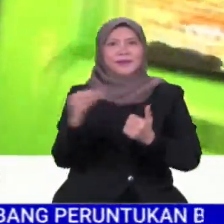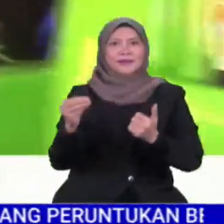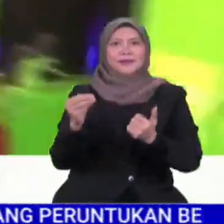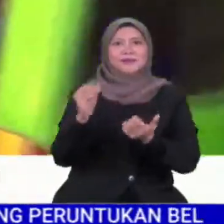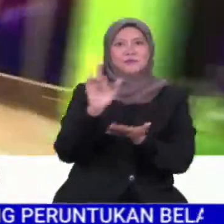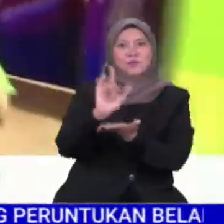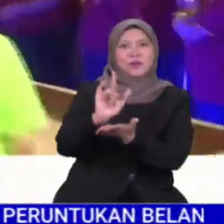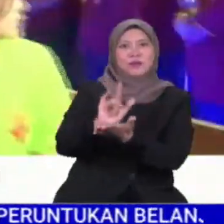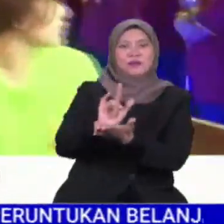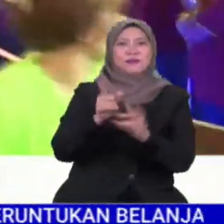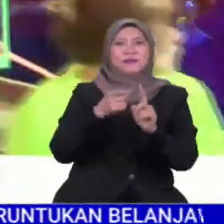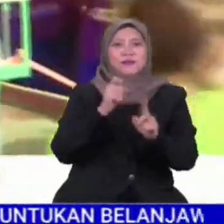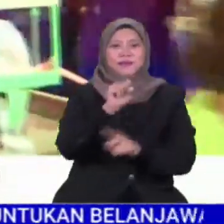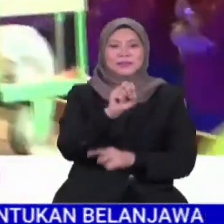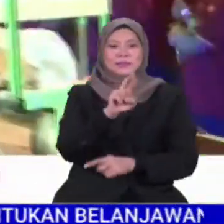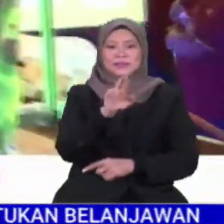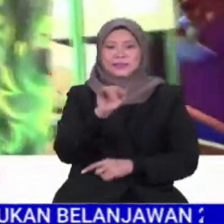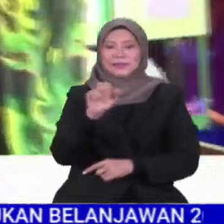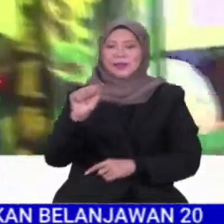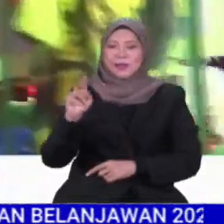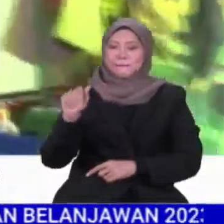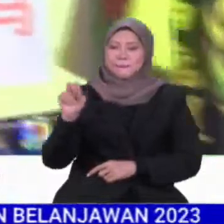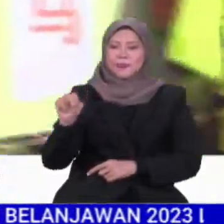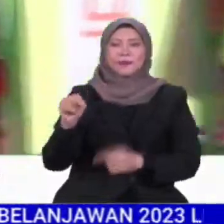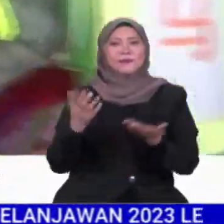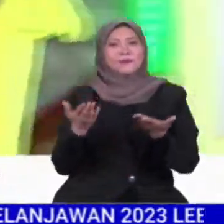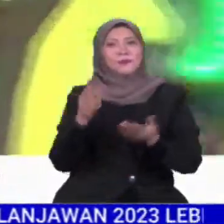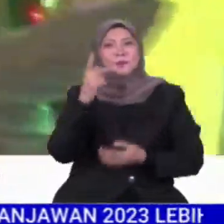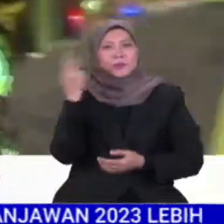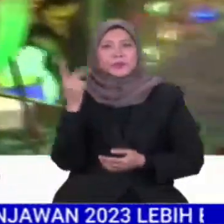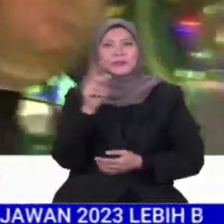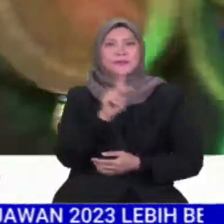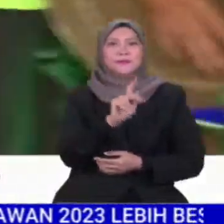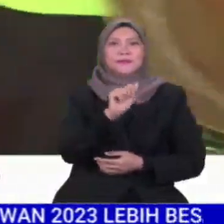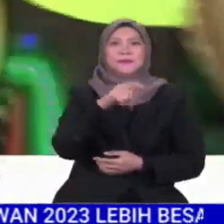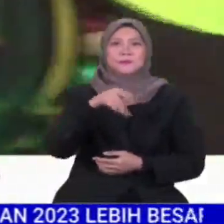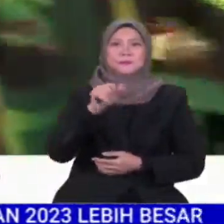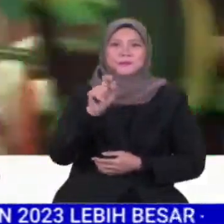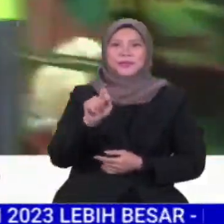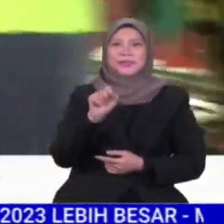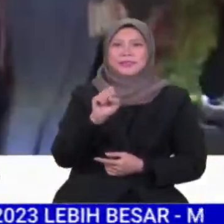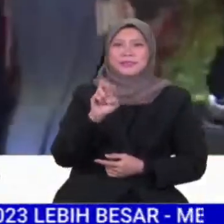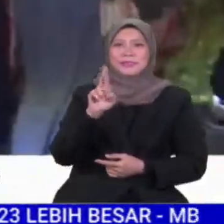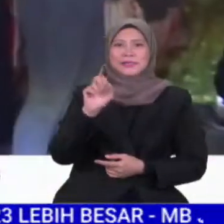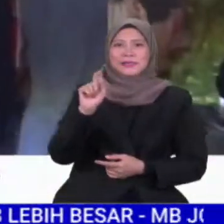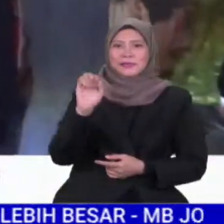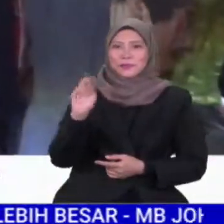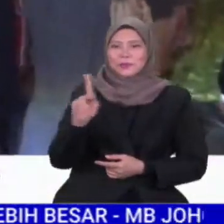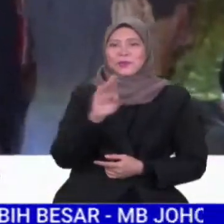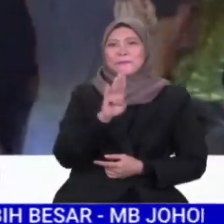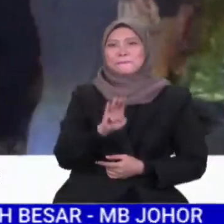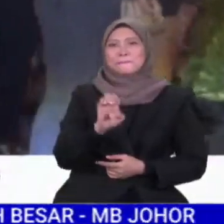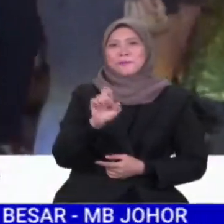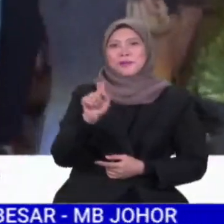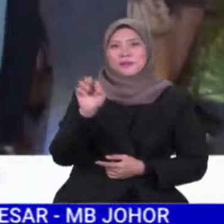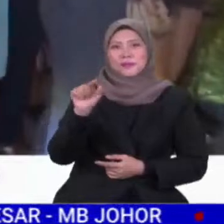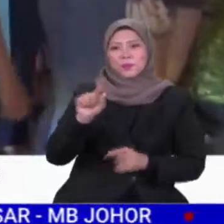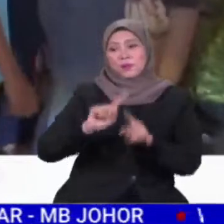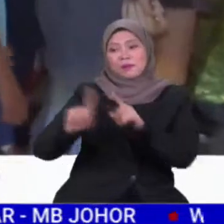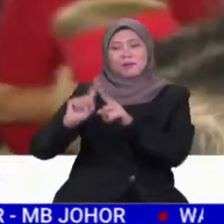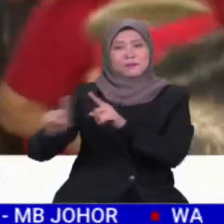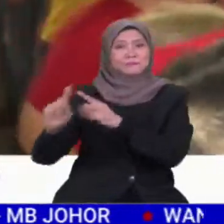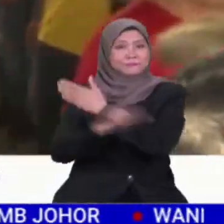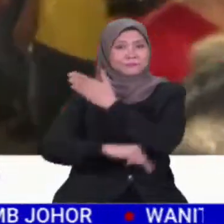tokong-tokong dari Sri Aman dan tempat lain seperti Kuching, Kapit, Seratok, Debak, Betong dan Keliri.